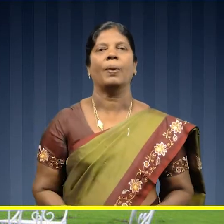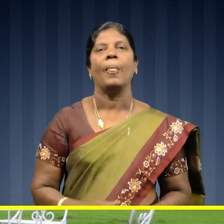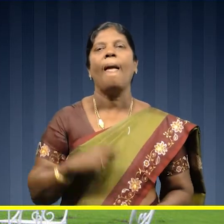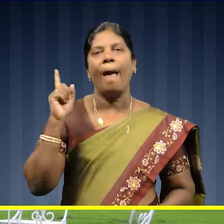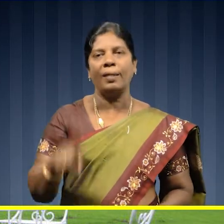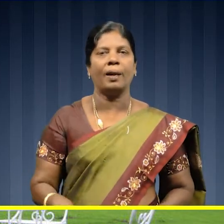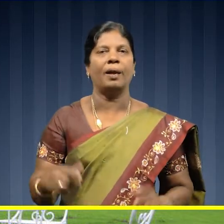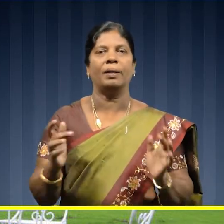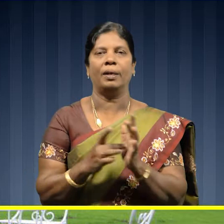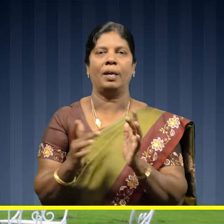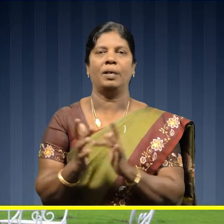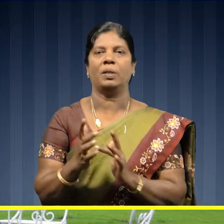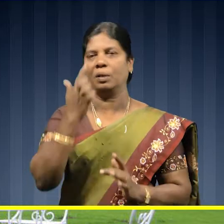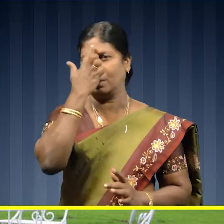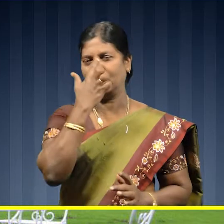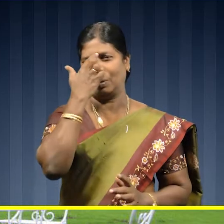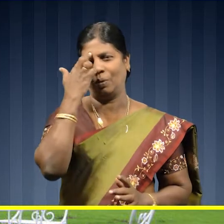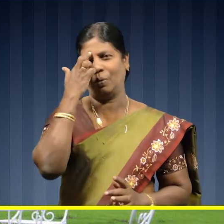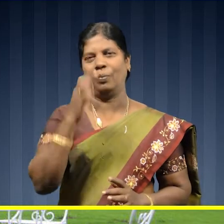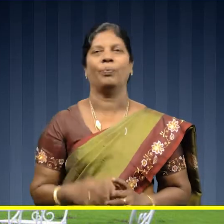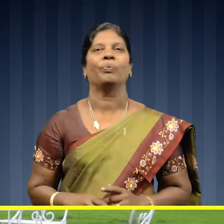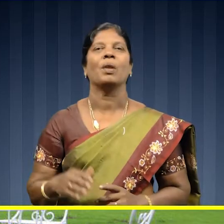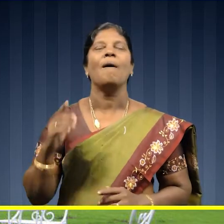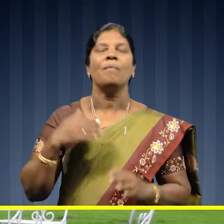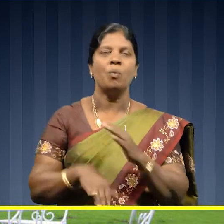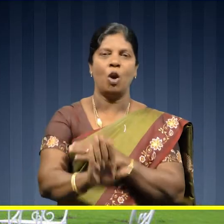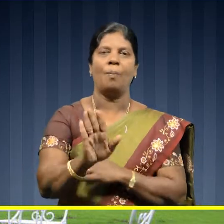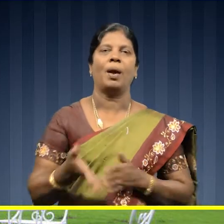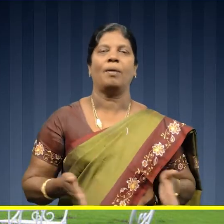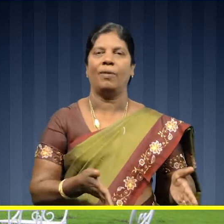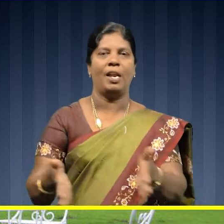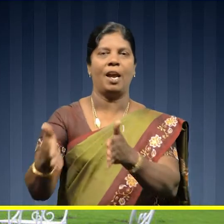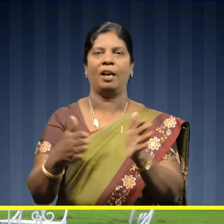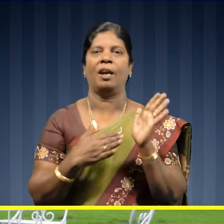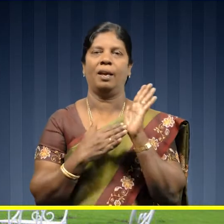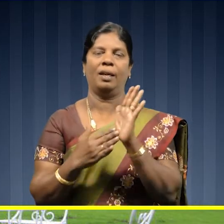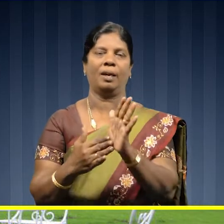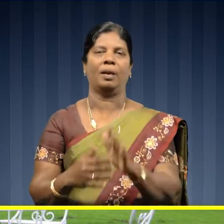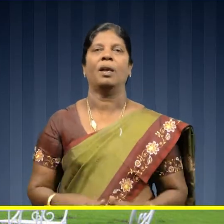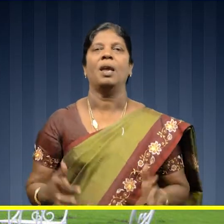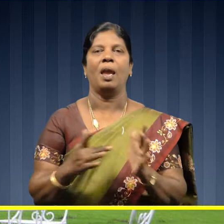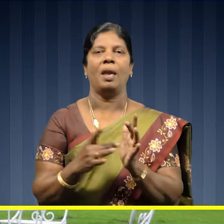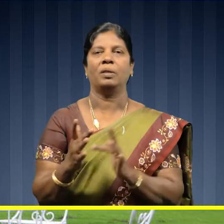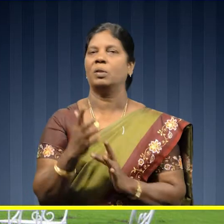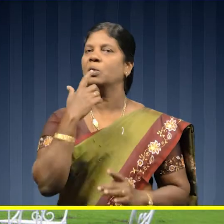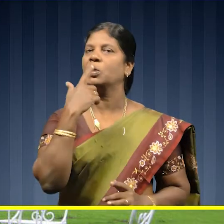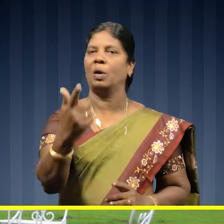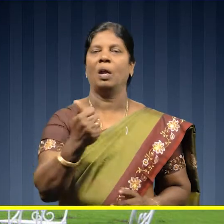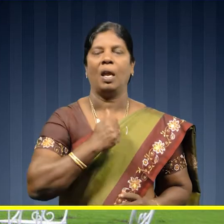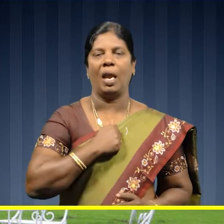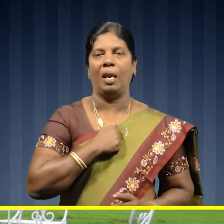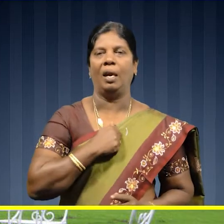கொள்வது? அதற்குத்தான் ஆண்டவராகிய இயேசு கிறிஸ்து வழியாக இருக்கிறார். இயேசு கிறிஸ்து